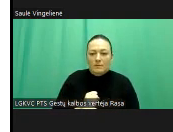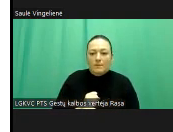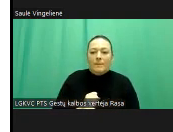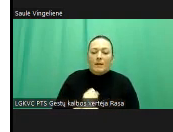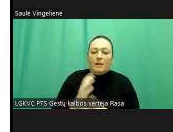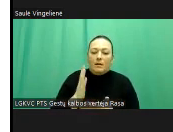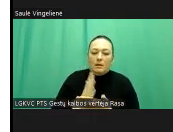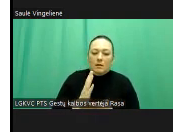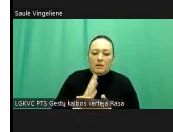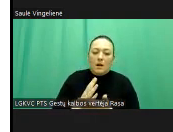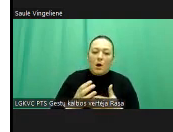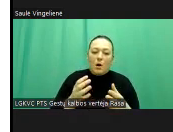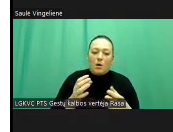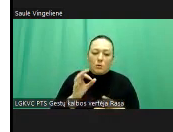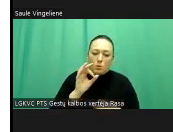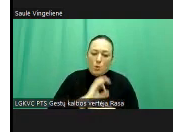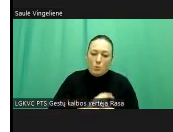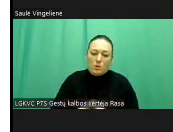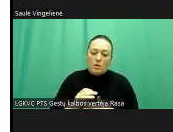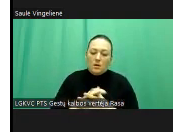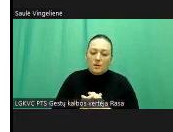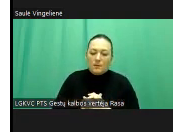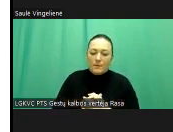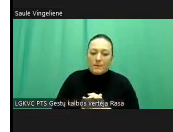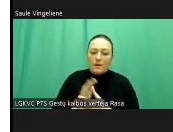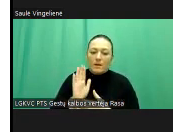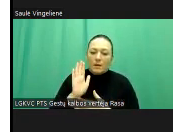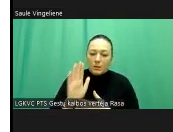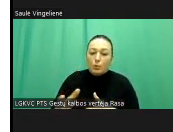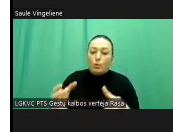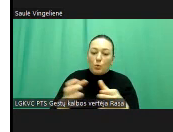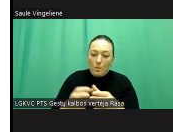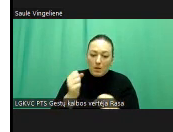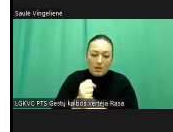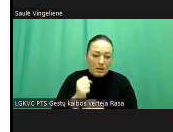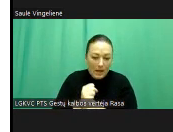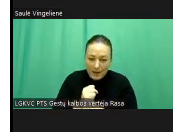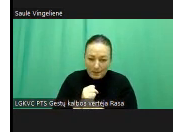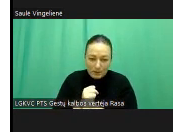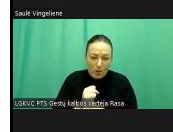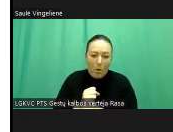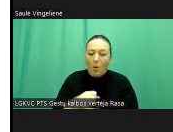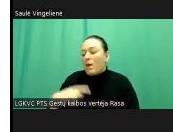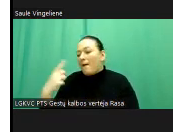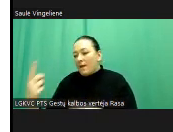lemia komandinį darbą. Ir kad tai būtų komandinis darbas, o ne pavienių asmenų ar